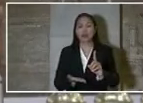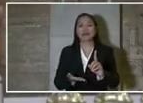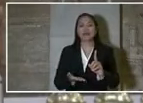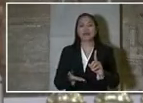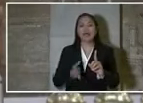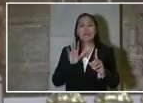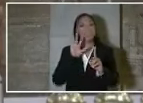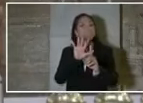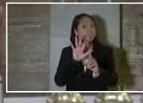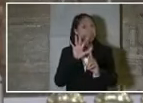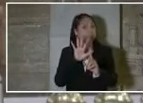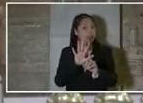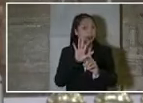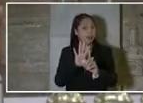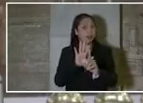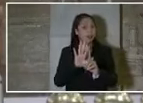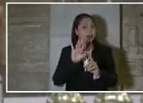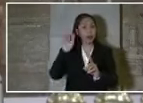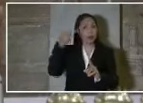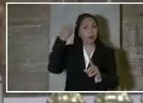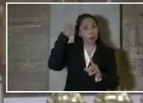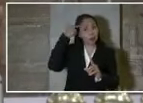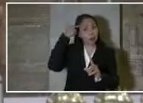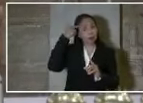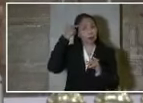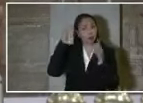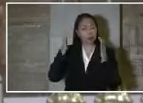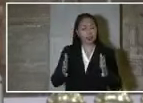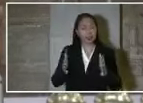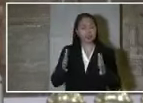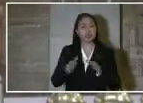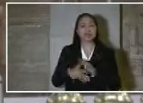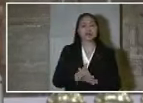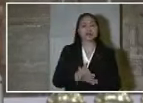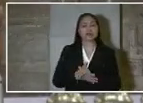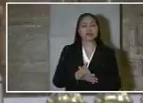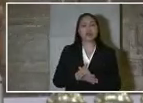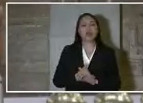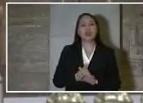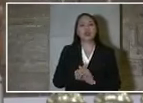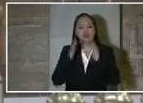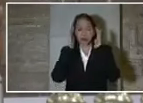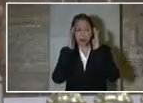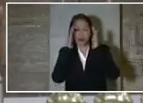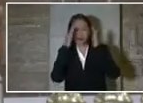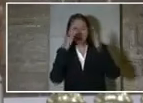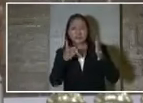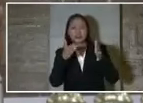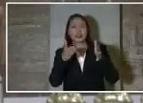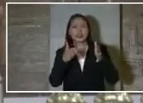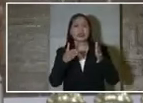pwesto, we treat them as stars and